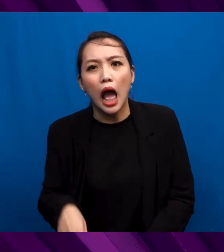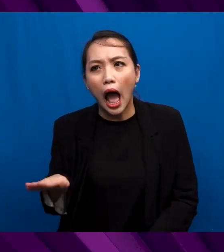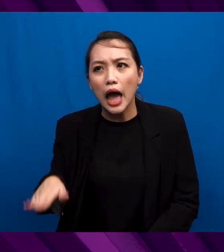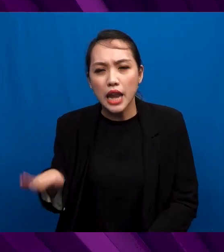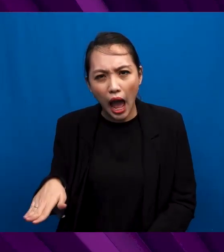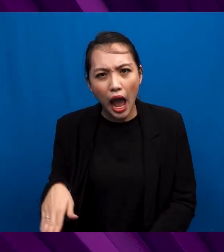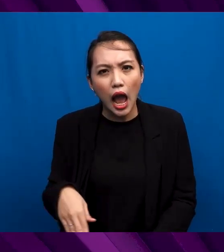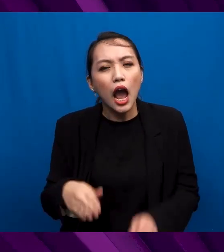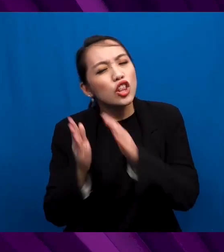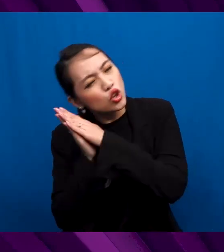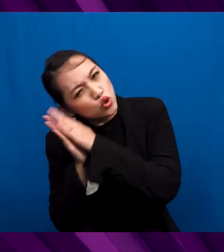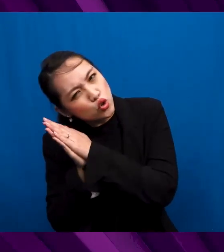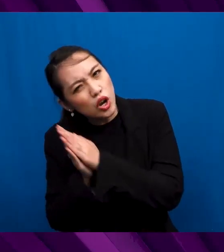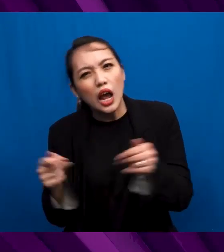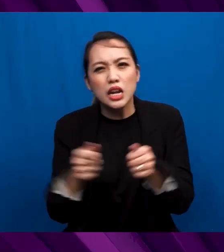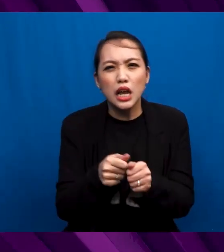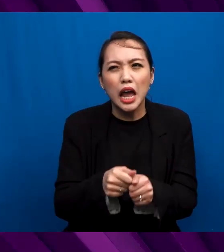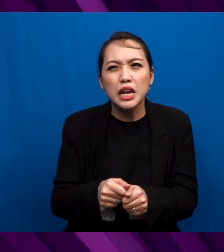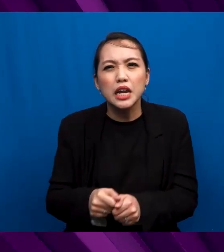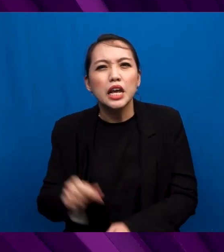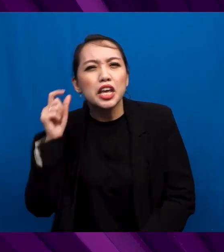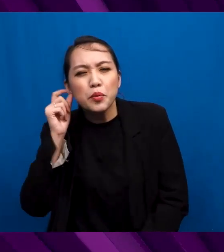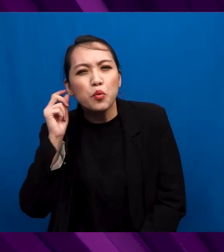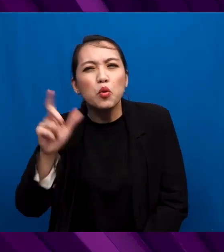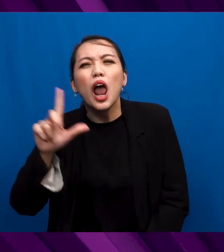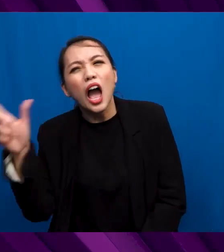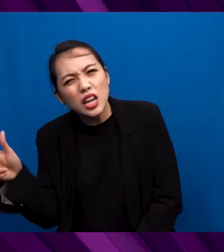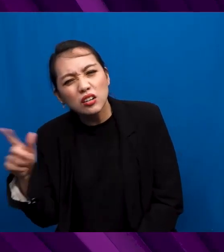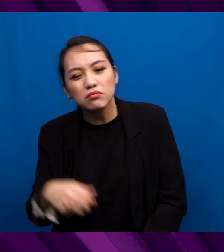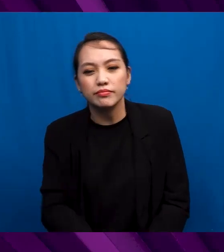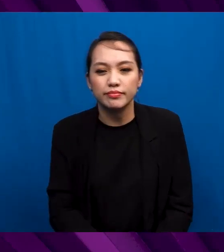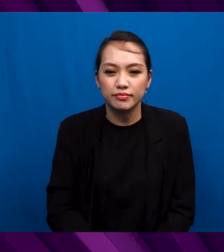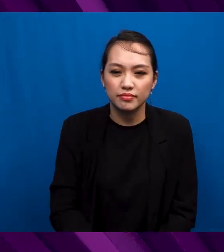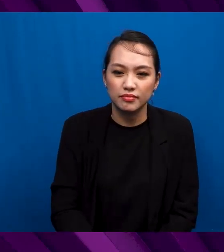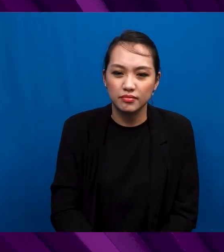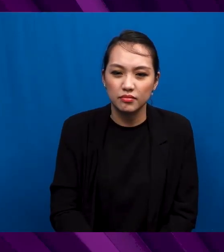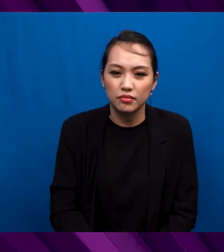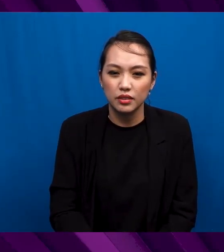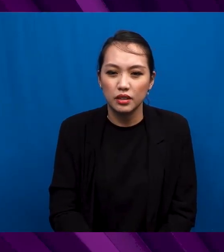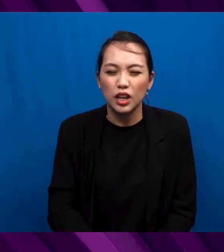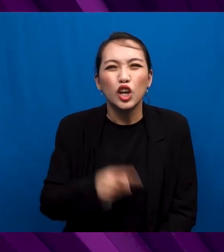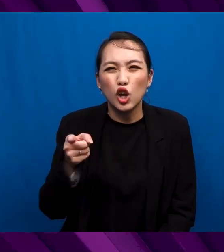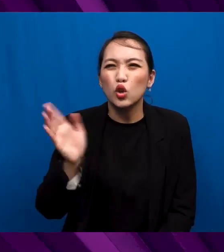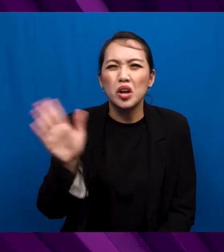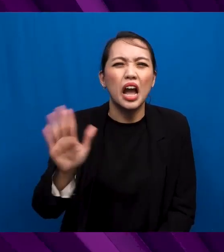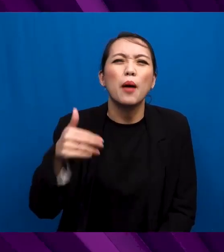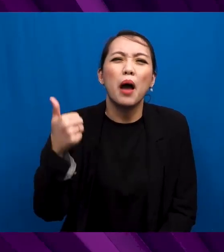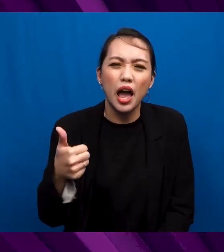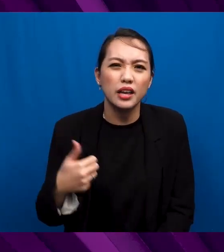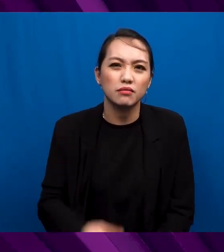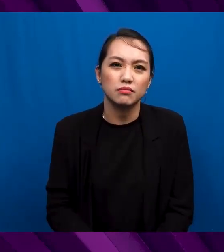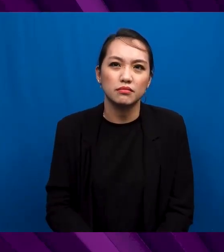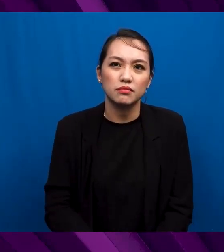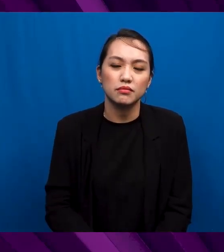Dan bagaimana dia menghadapi ayahnya? Dia tidur dengan gundik atau dengan istri, salah satu istri